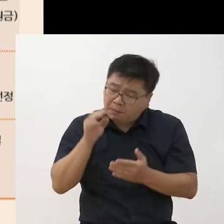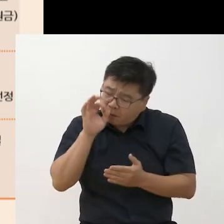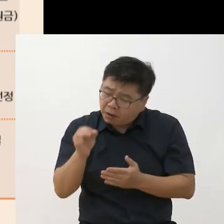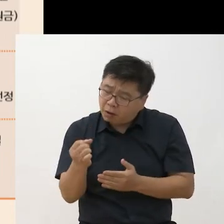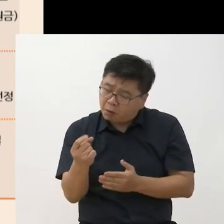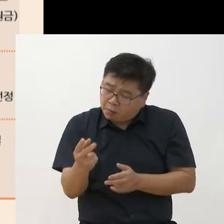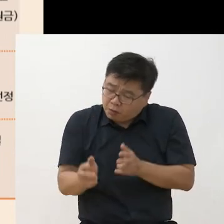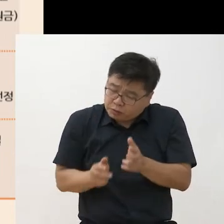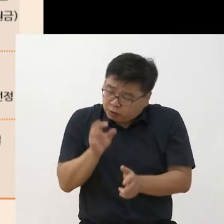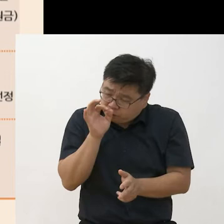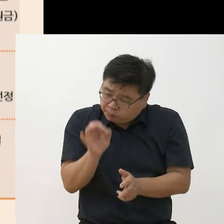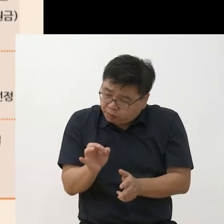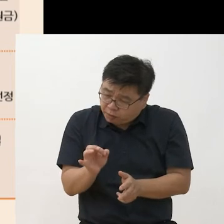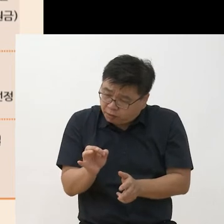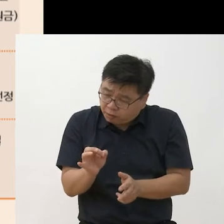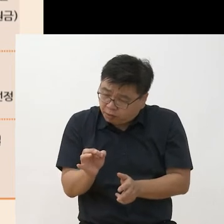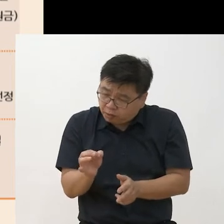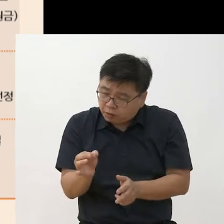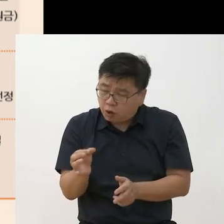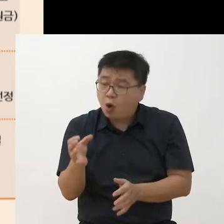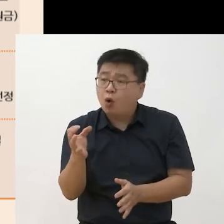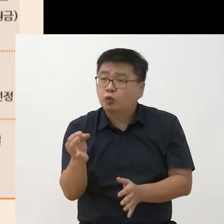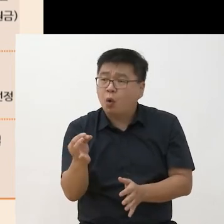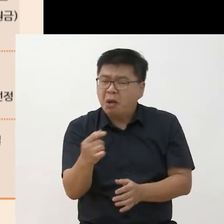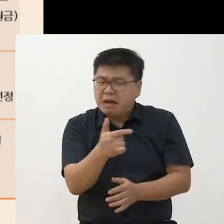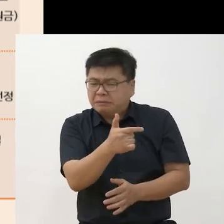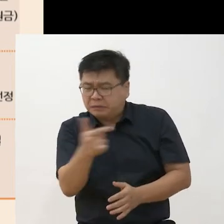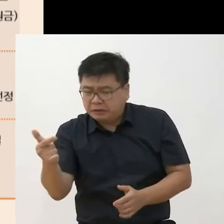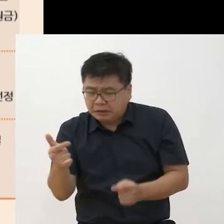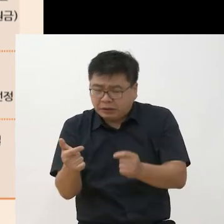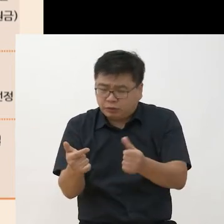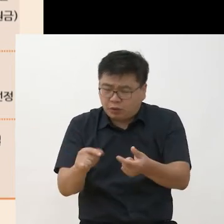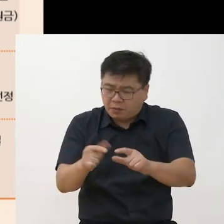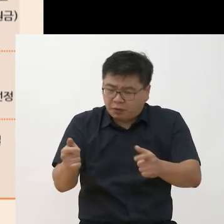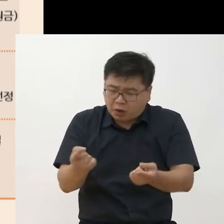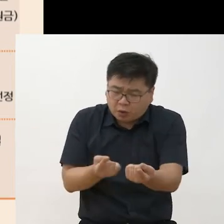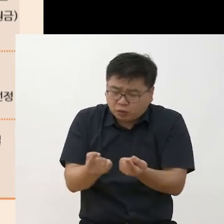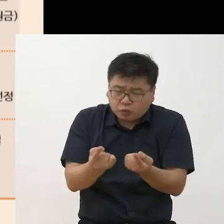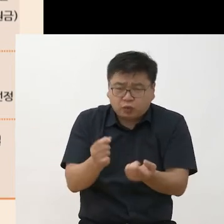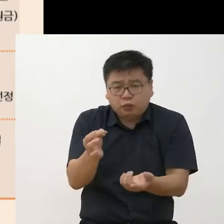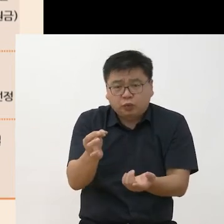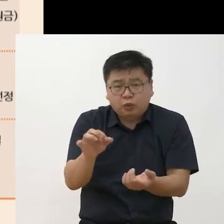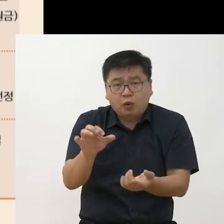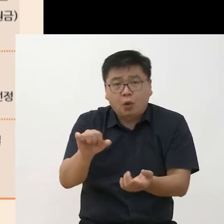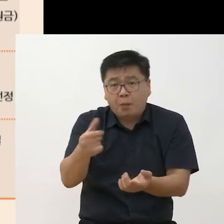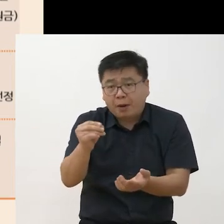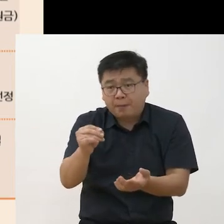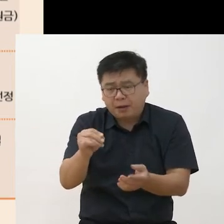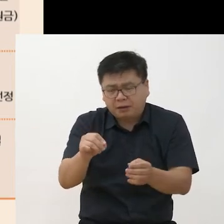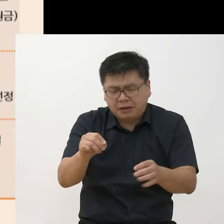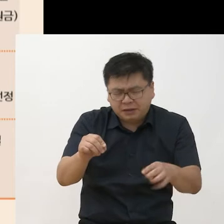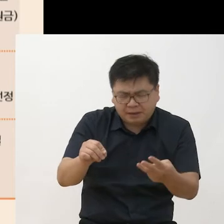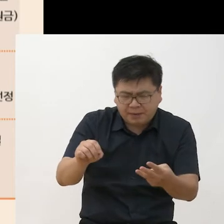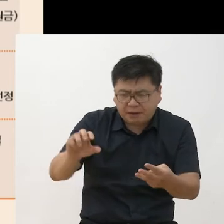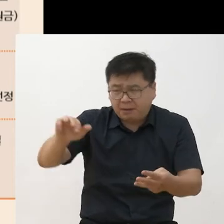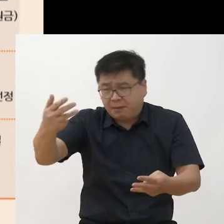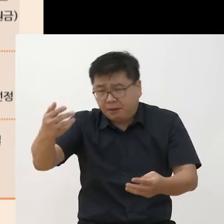경우 실제 필요에 따라서 적합하게 책정하지 못한 면이 있었습니다.